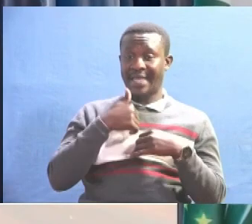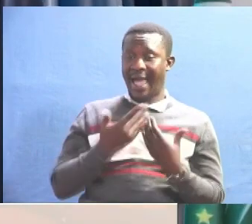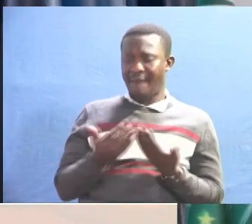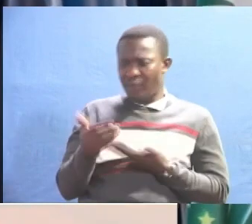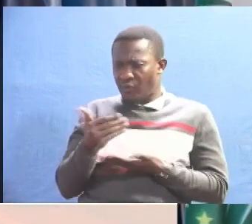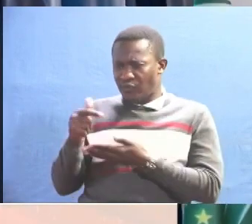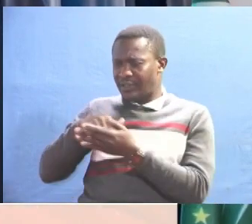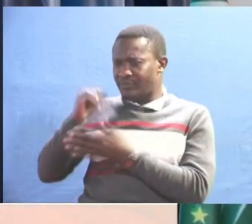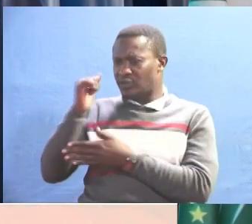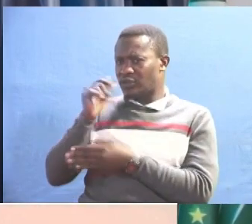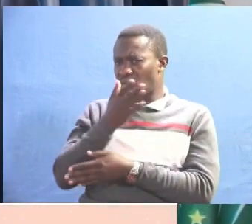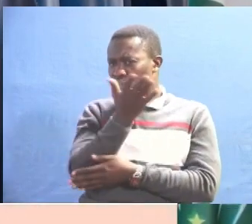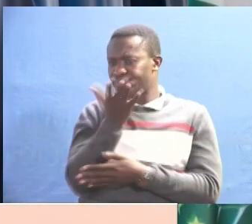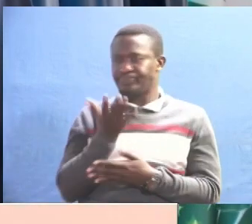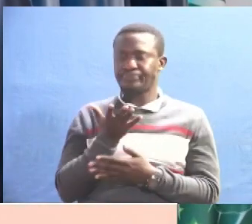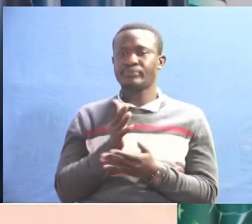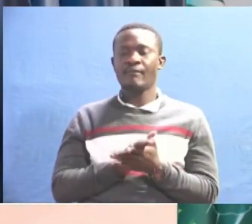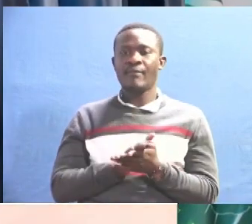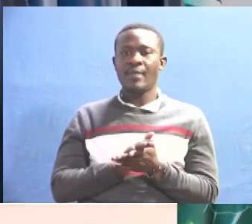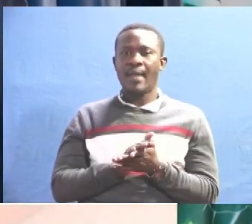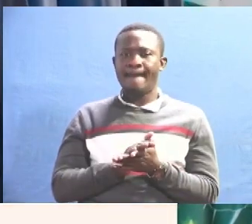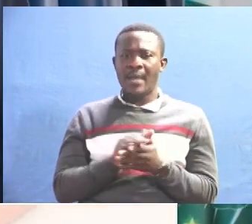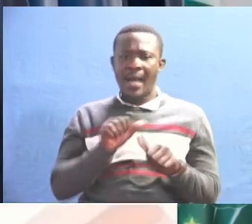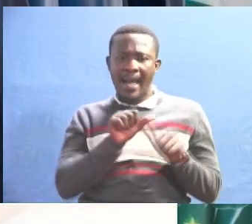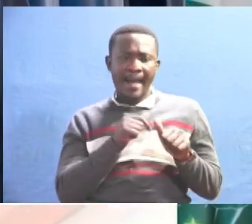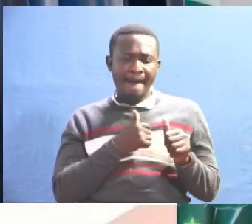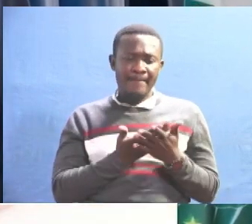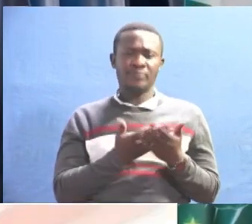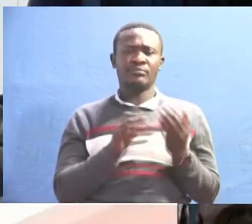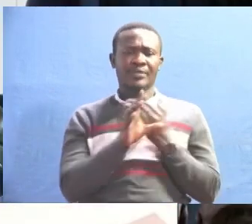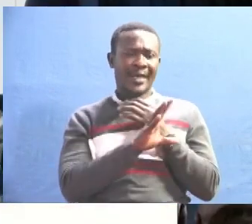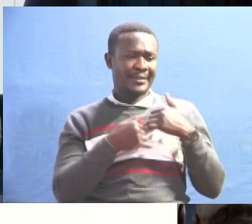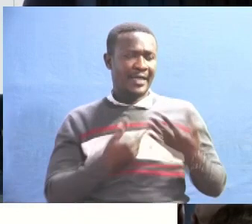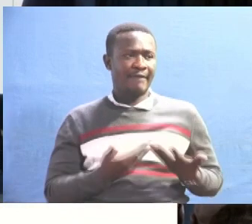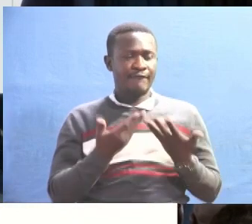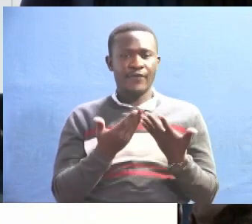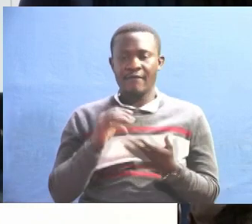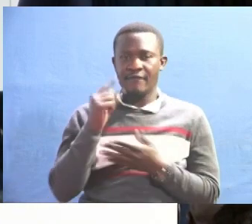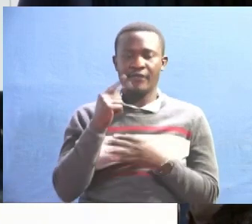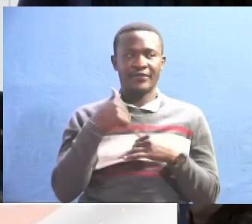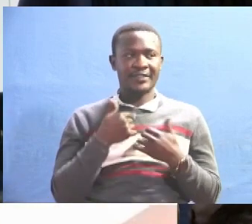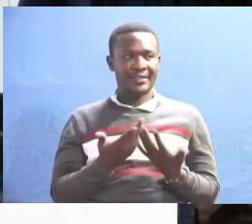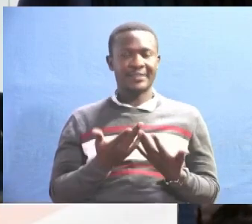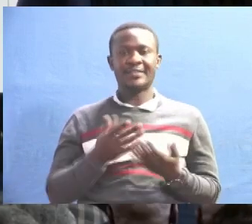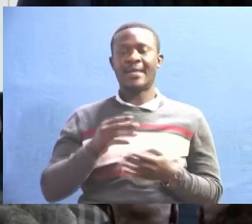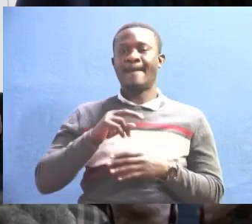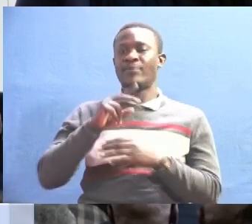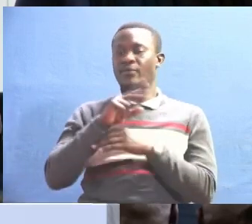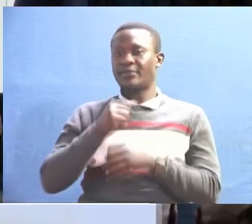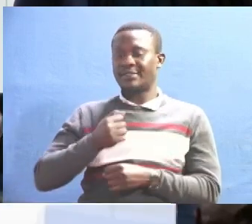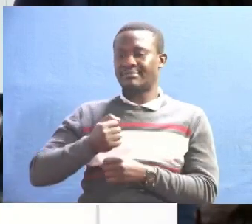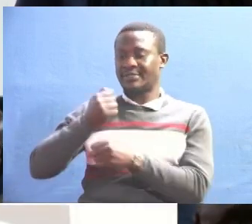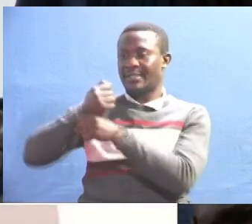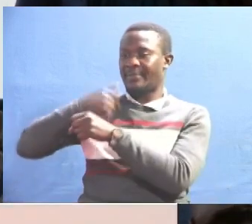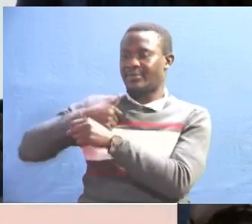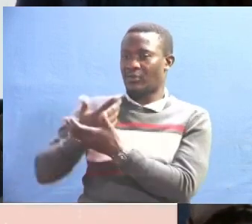fulani katika siasa hizi. Uhusiano wa mataifa pia umeonekana kupewa kipaumbele, mataifa yakimuunga mkono mgombea